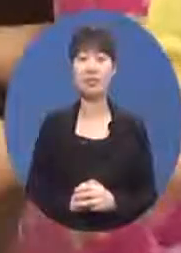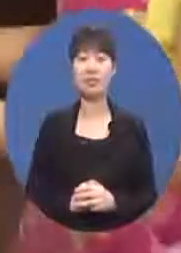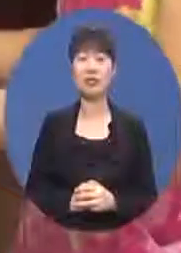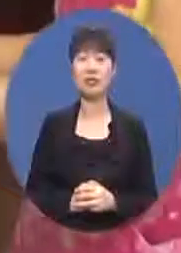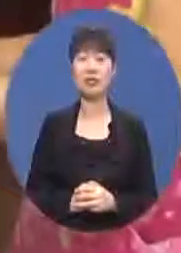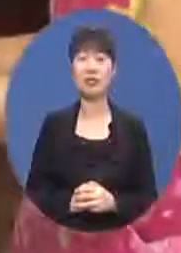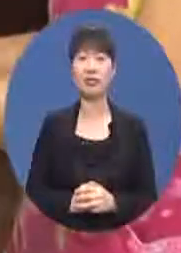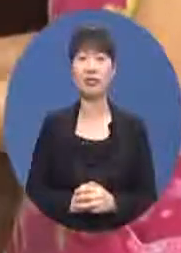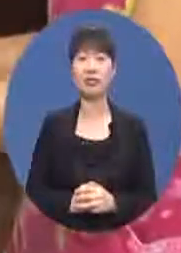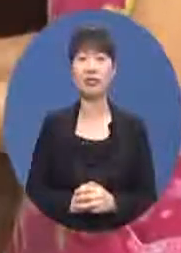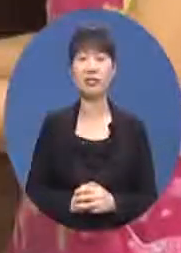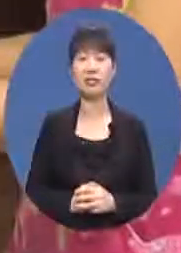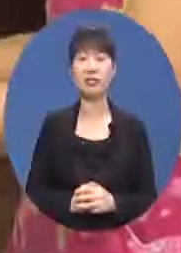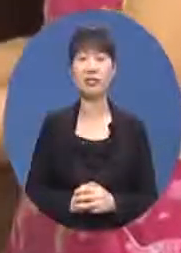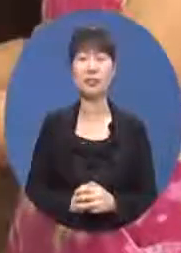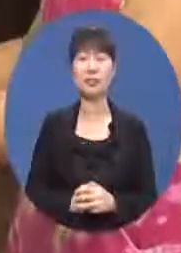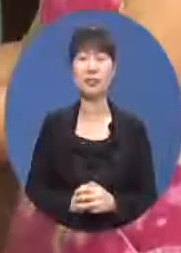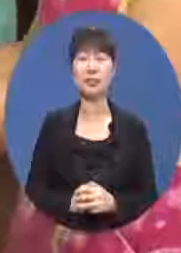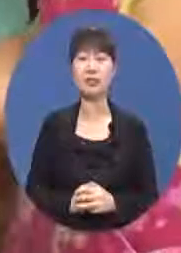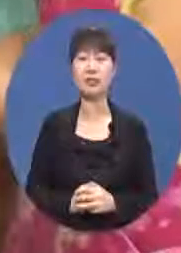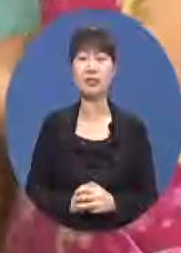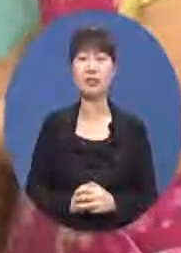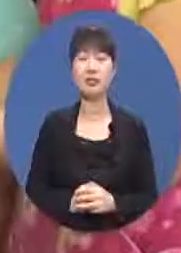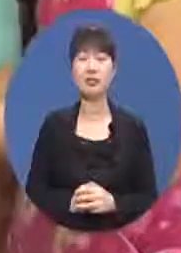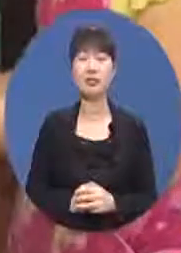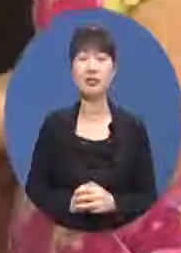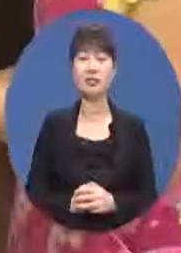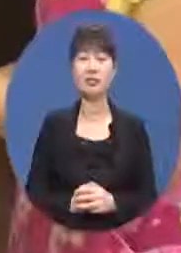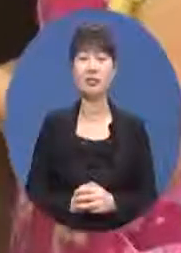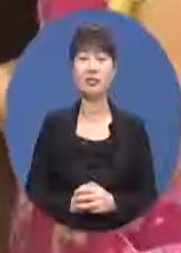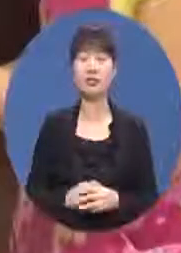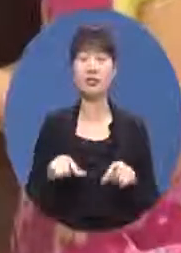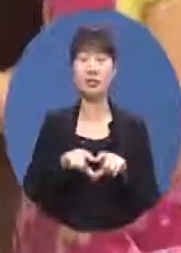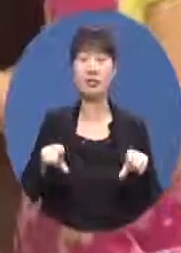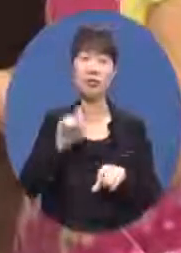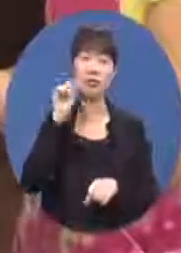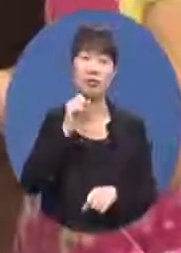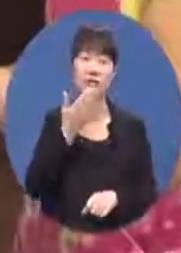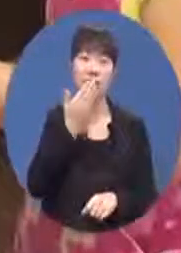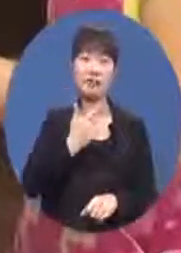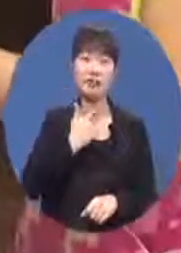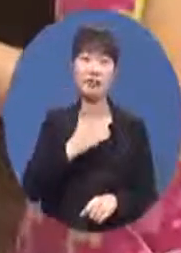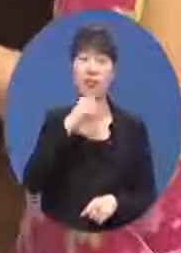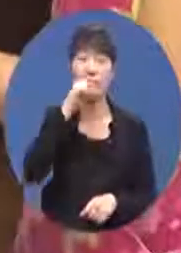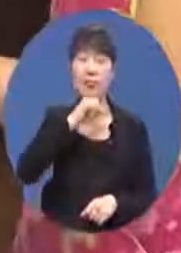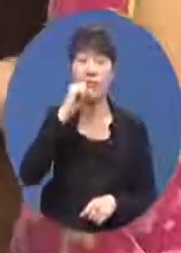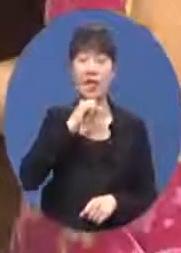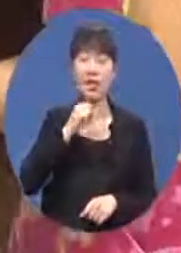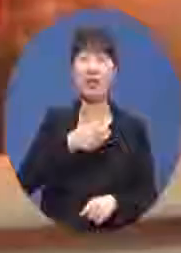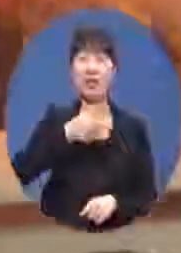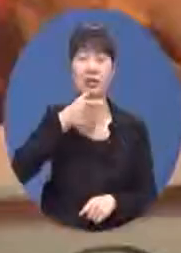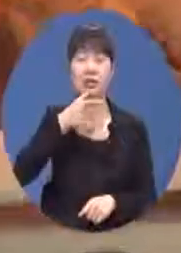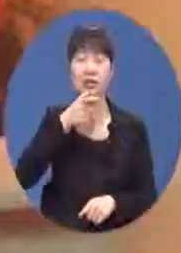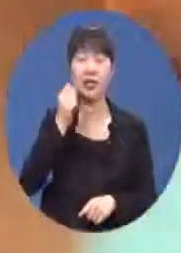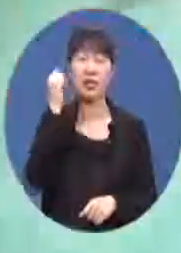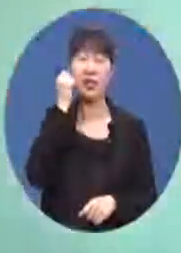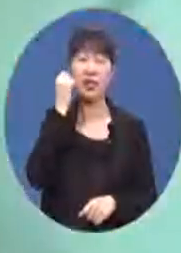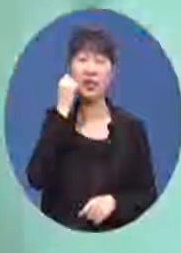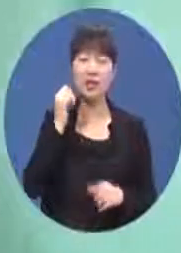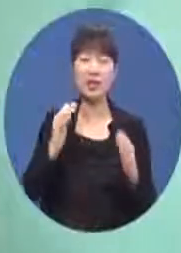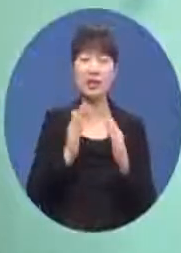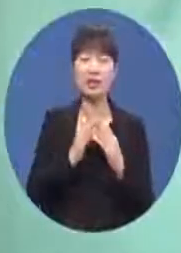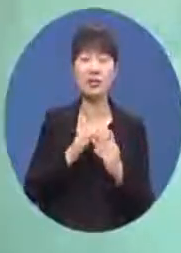라면도. 자, 저 위에 초콜릿도. 평소 즐겨 먹던 아이스크림, 음료수, 과자 등을